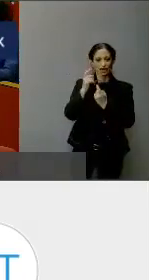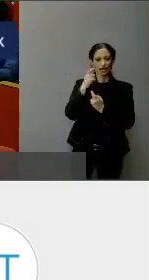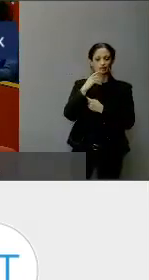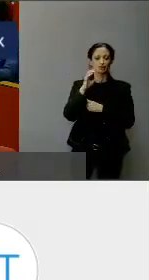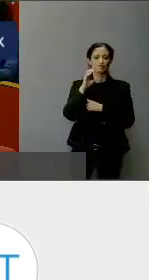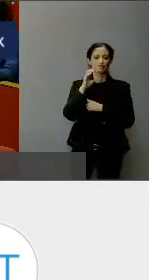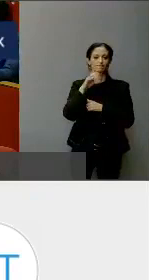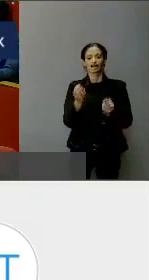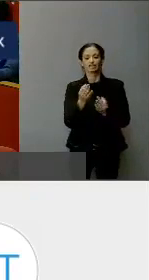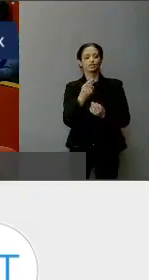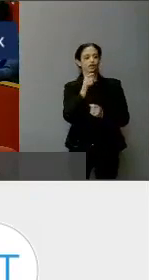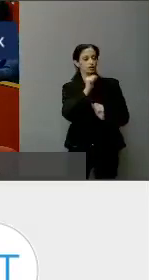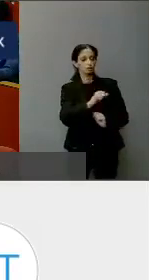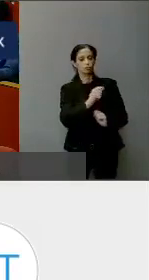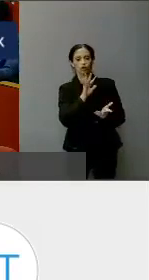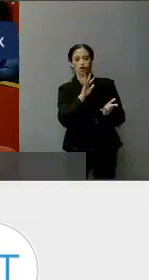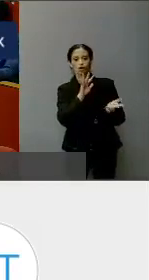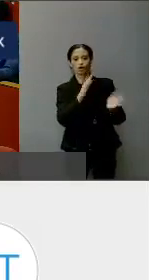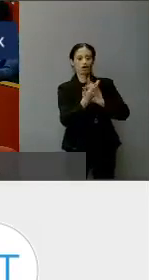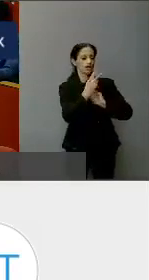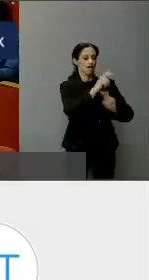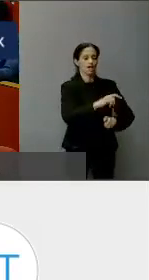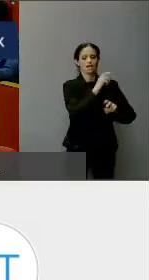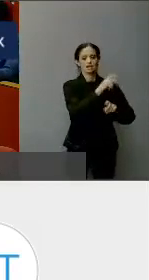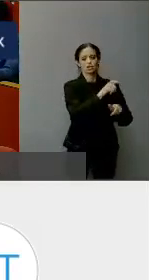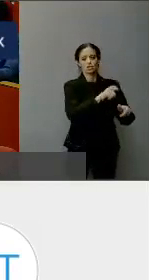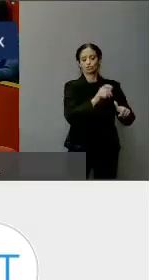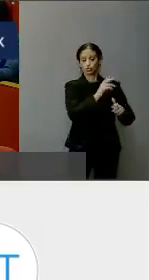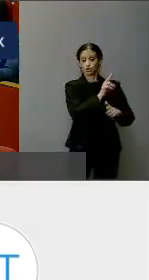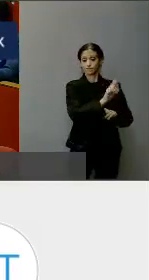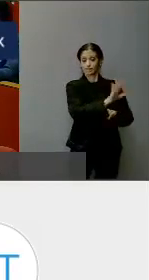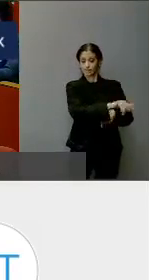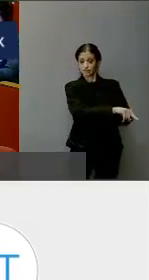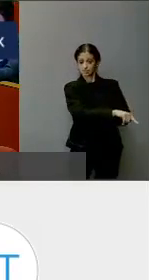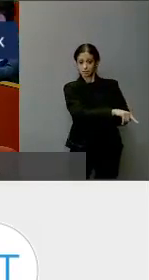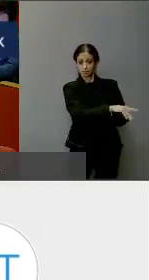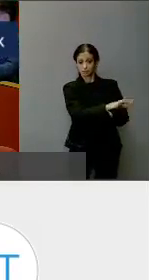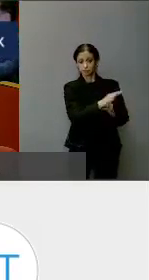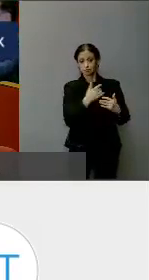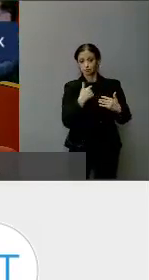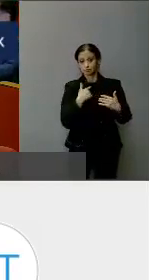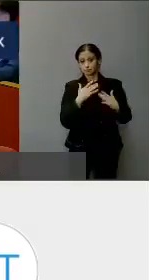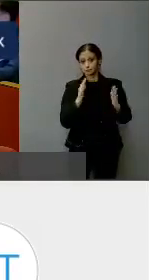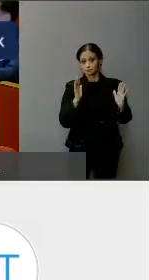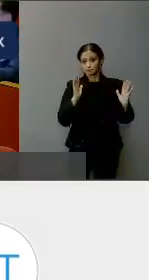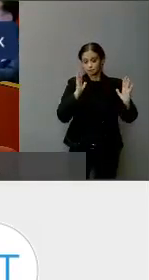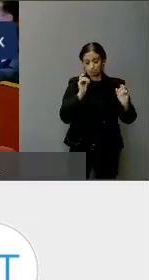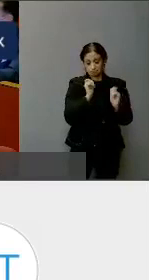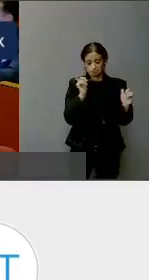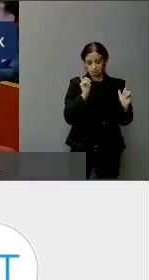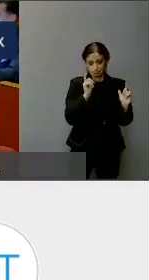fare gli agricoltori a vesima almeno almeno a me sembrerebbe tale